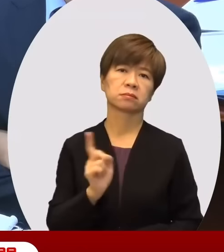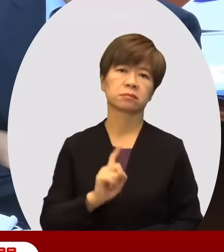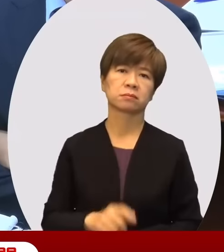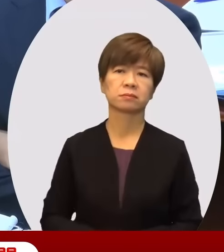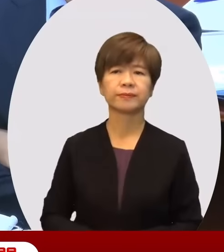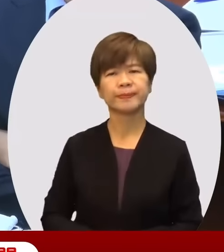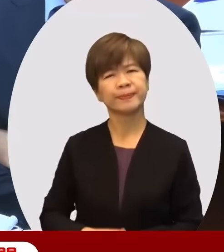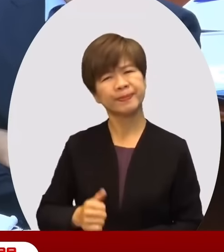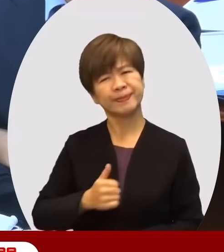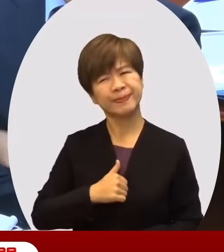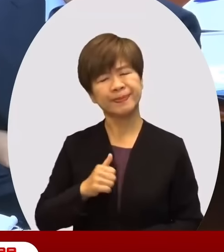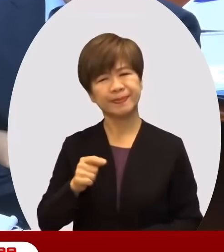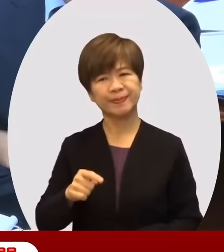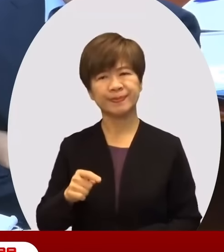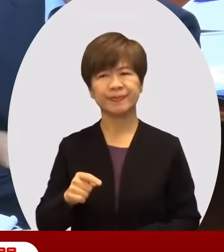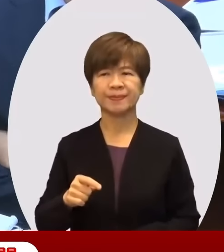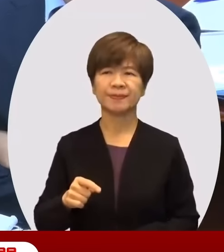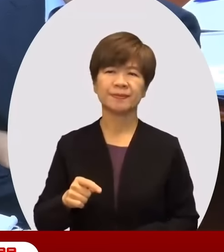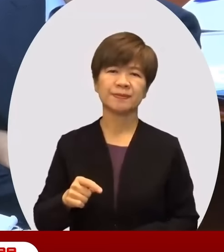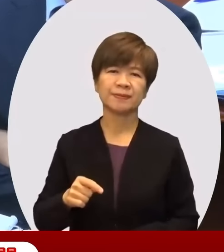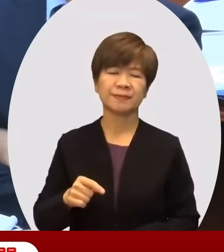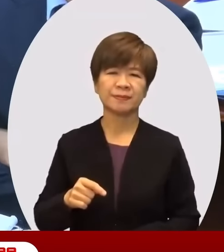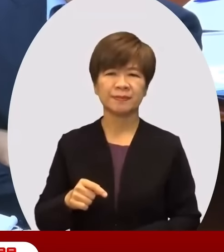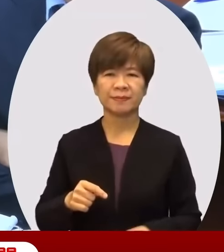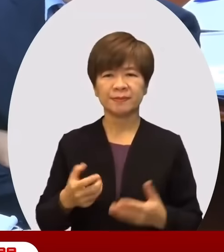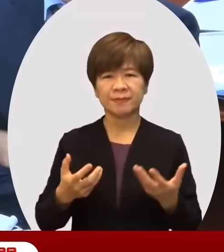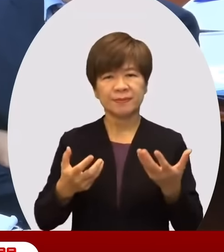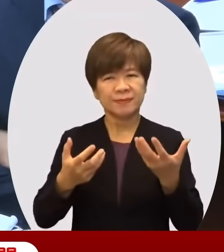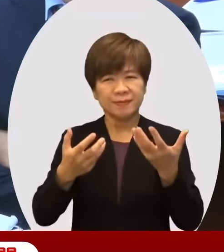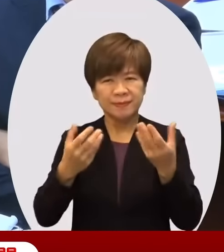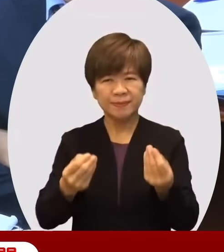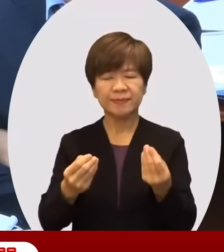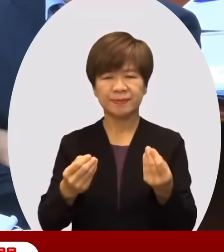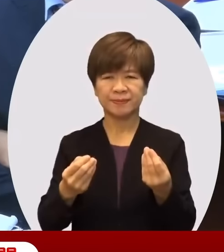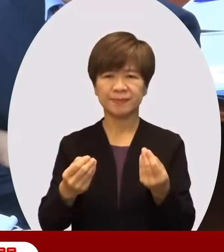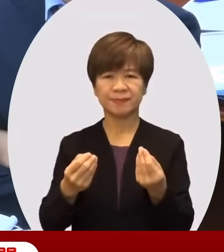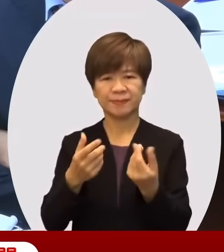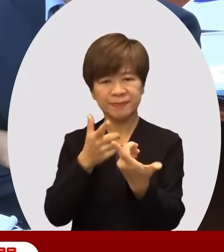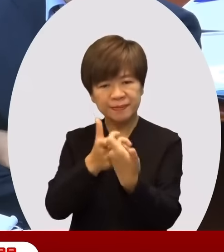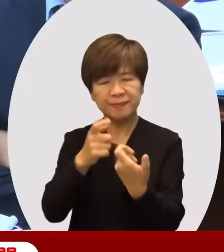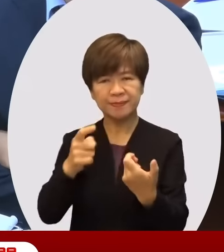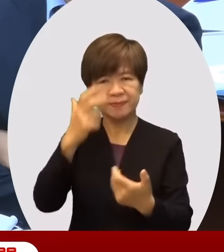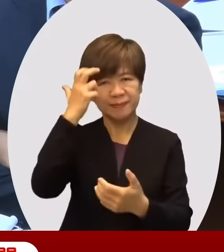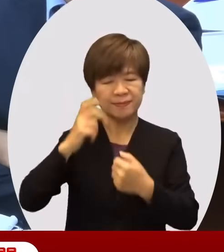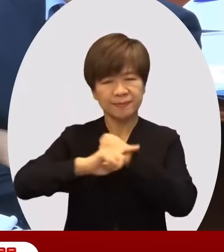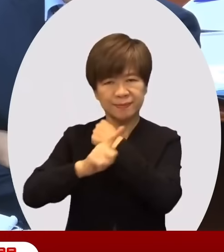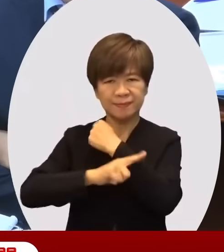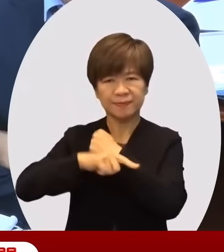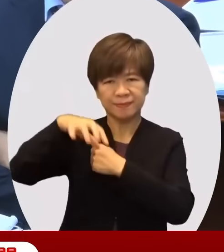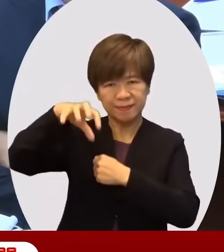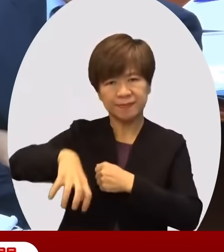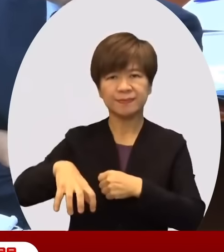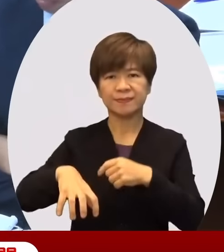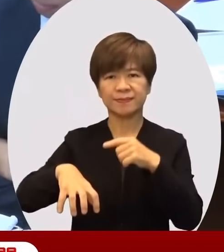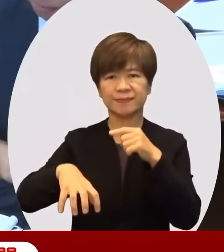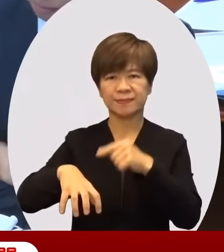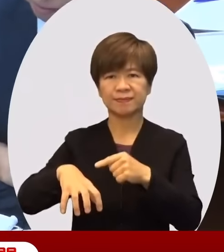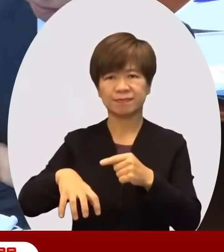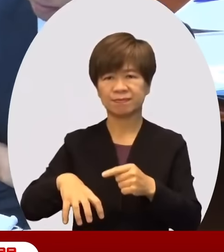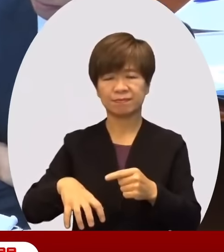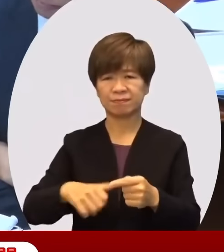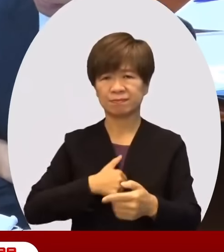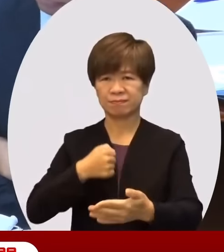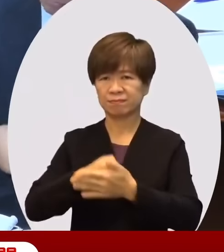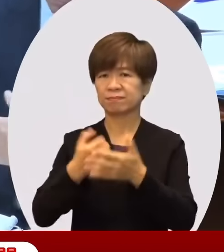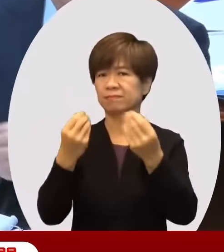型的就是没有这个符合我们强调的宪法机关的这个忠诚呢，这